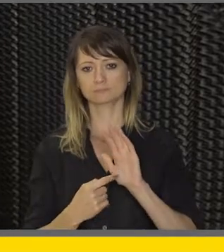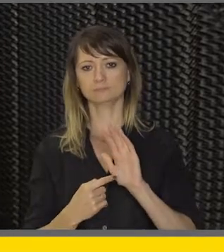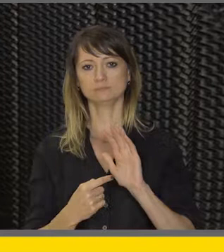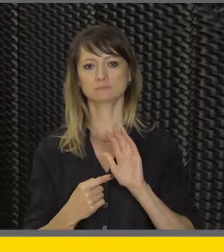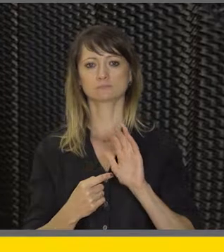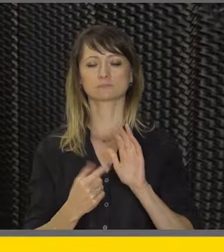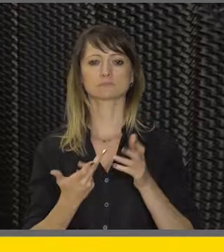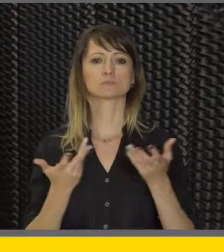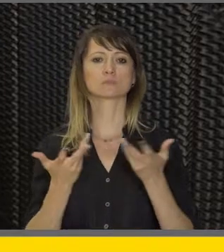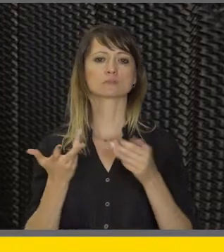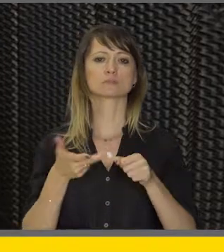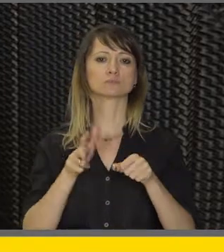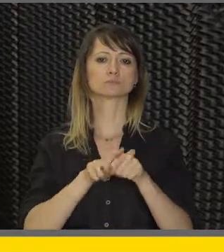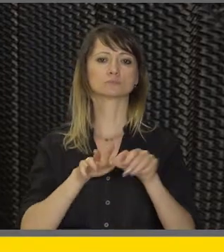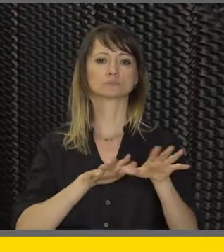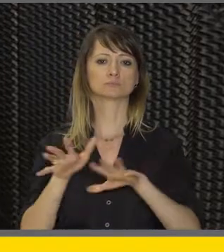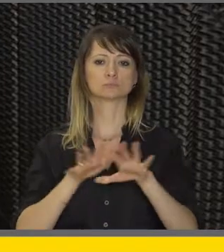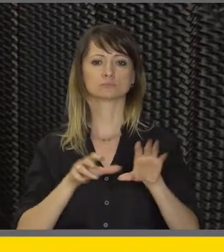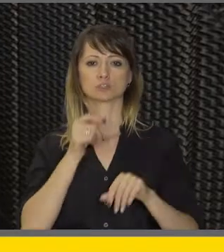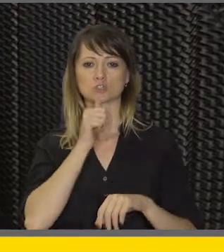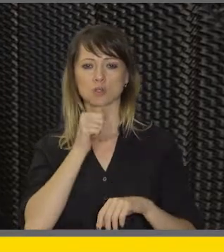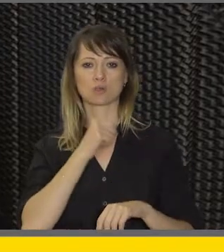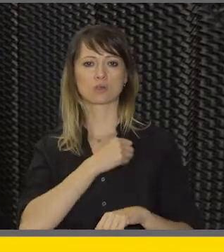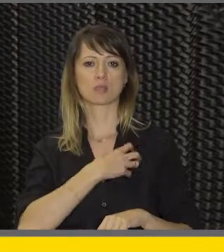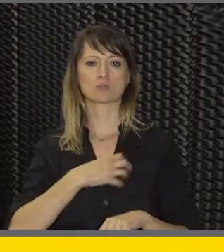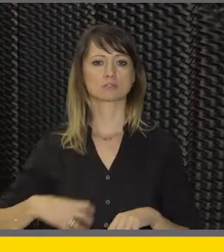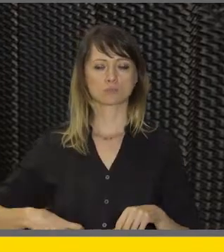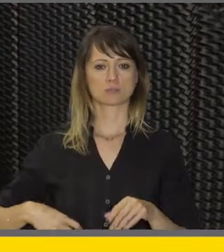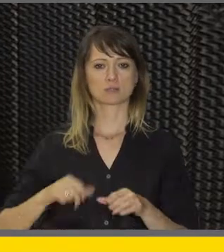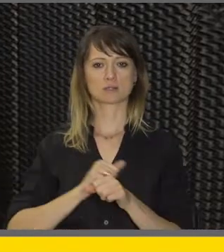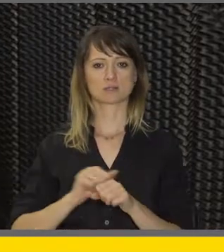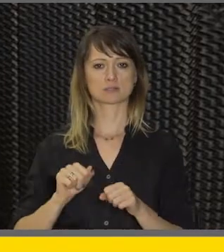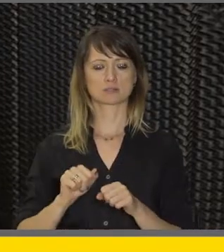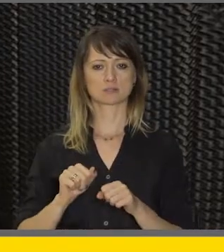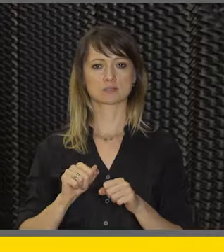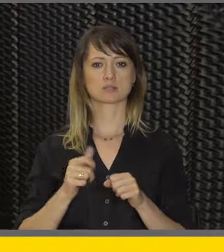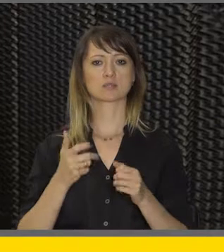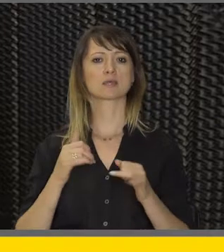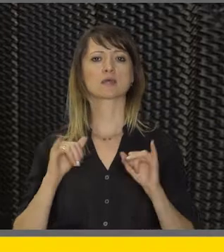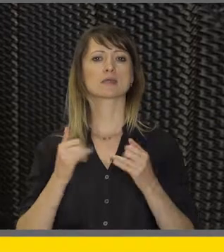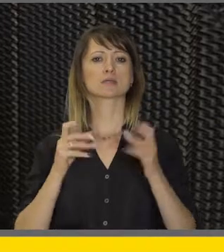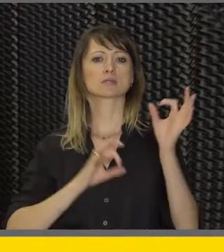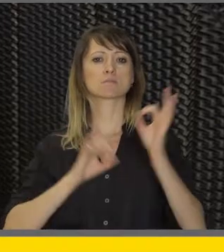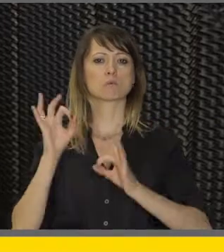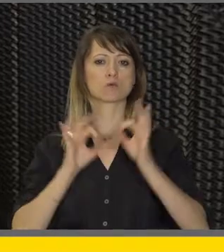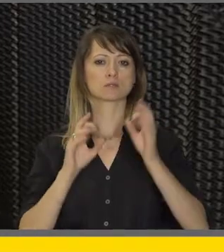których miejscach ta zielona gospodarka występuje. Tak, jaki jest udział zielonej gospodarki w